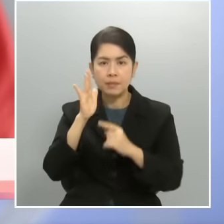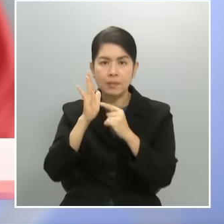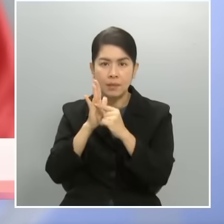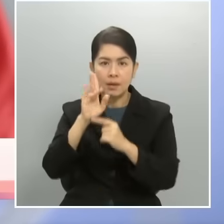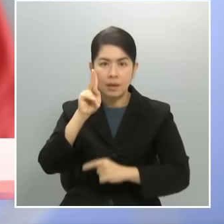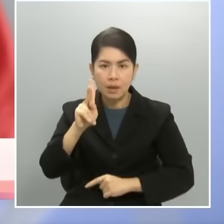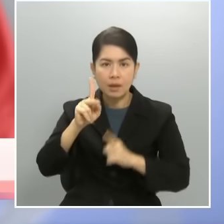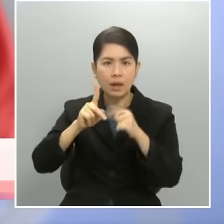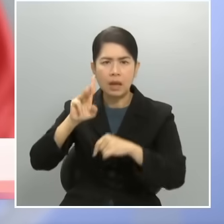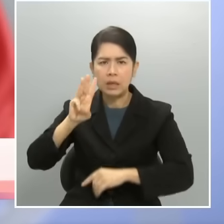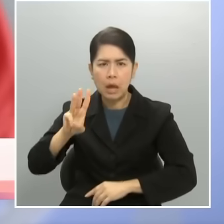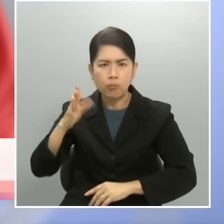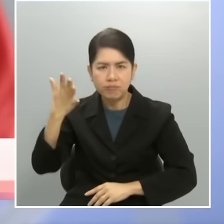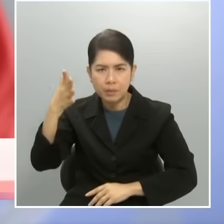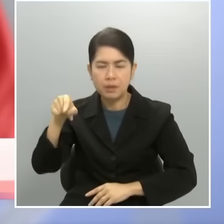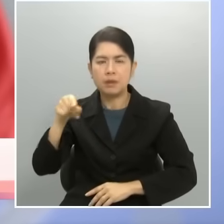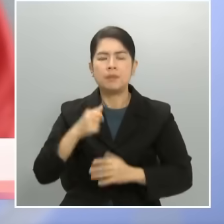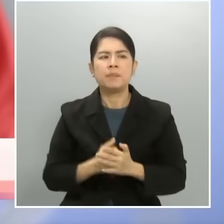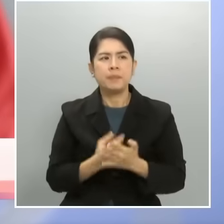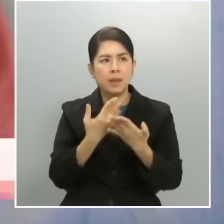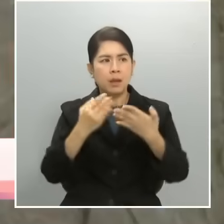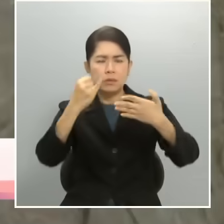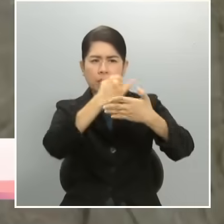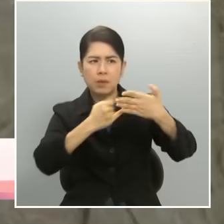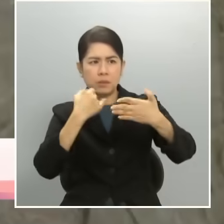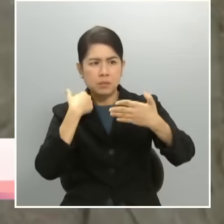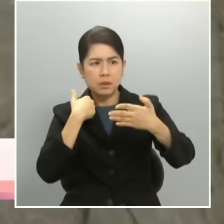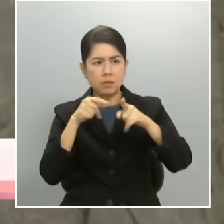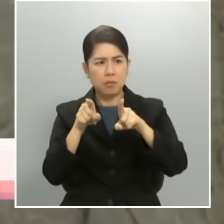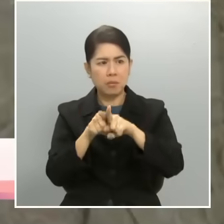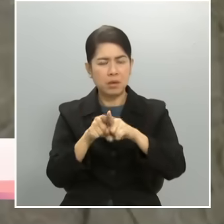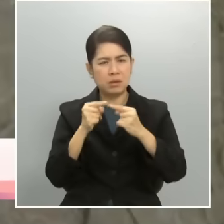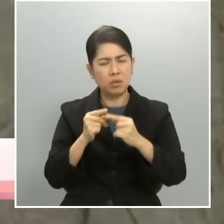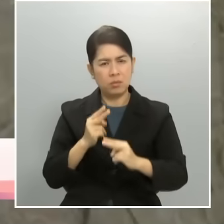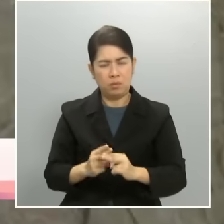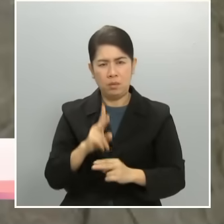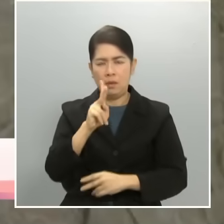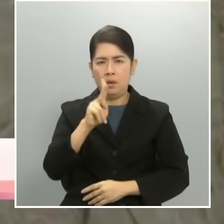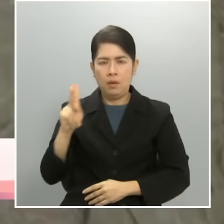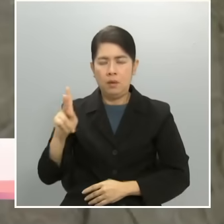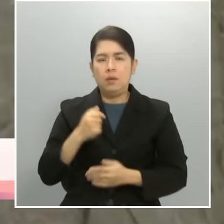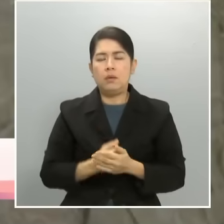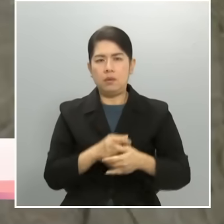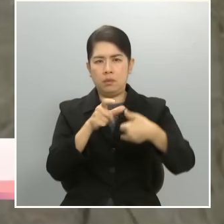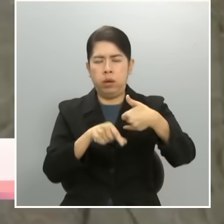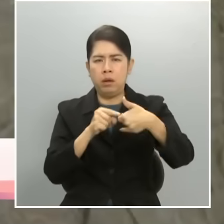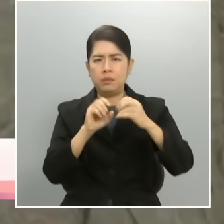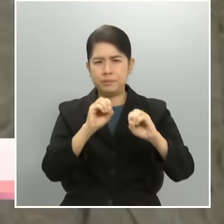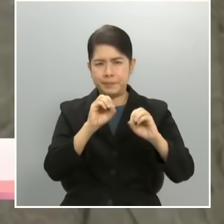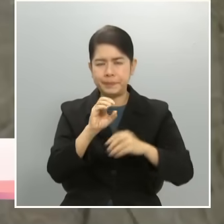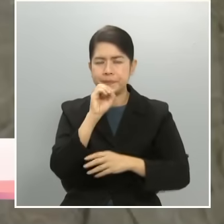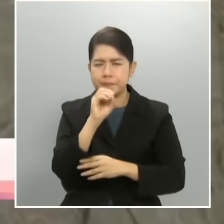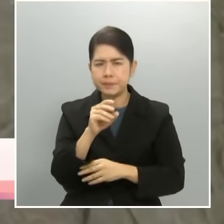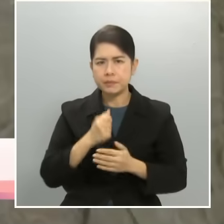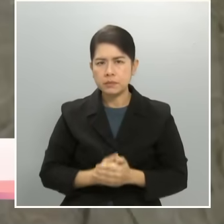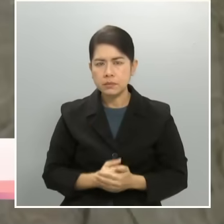ที่ปรากฏลักษณะคล้ายกับครูกายแก้วผู้ช่วยศาสตราจารย์ดรกังวลท่านบอกว่ารูปนี้จะอยู่ที่